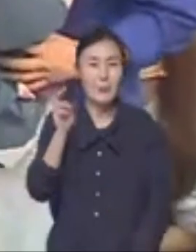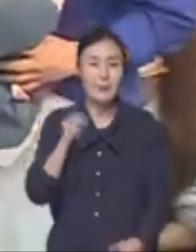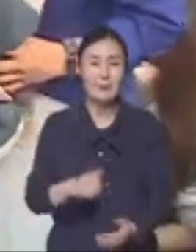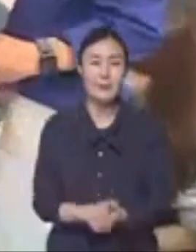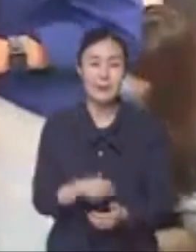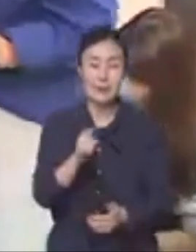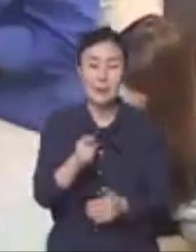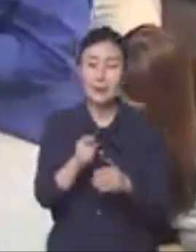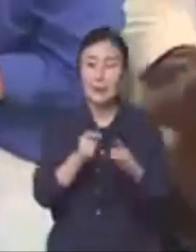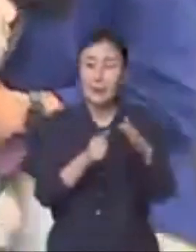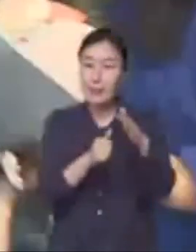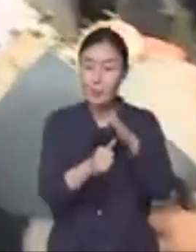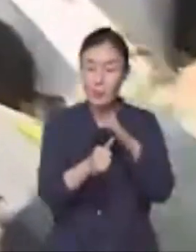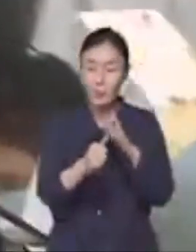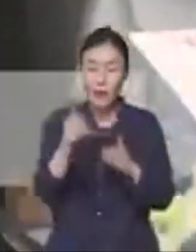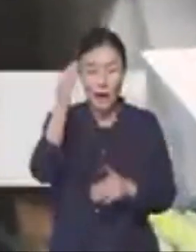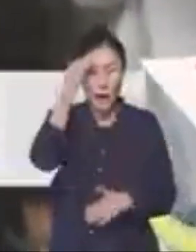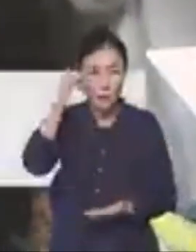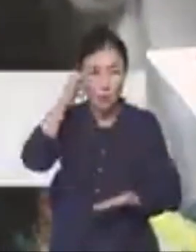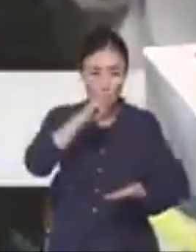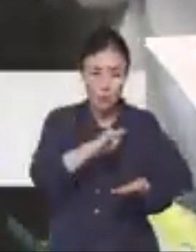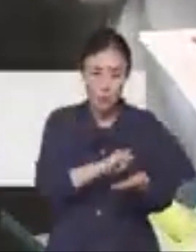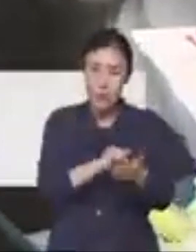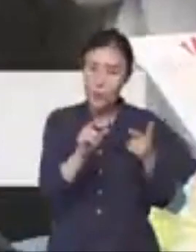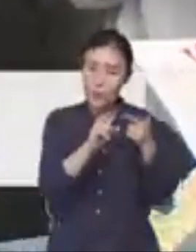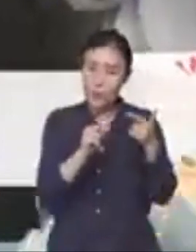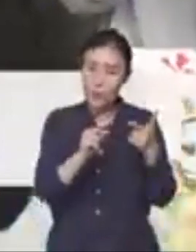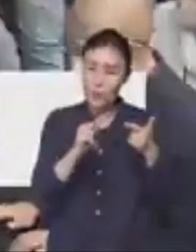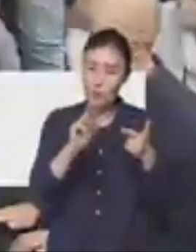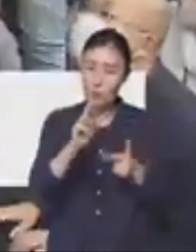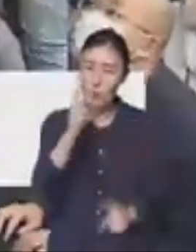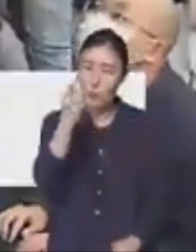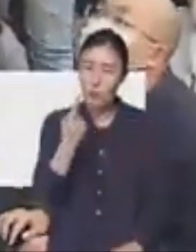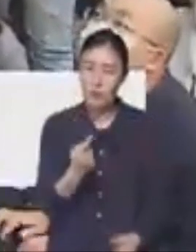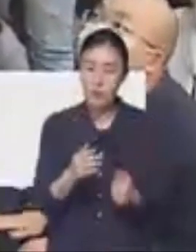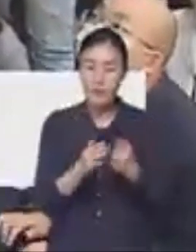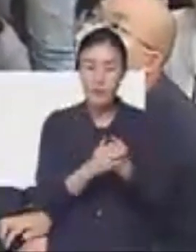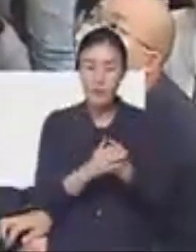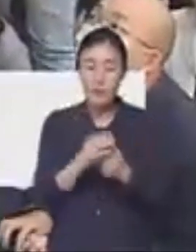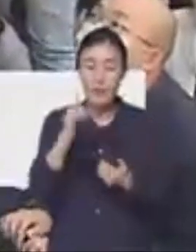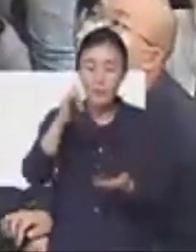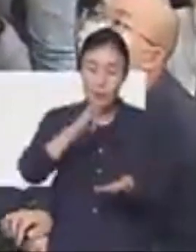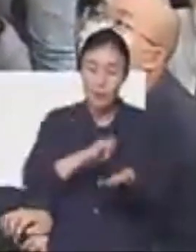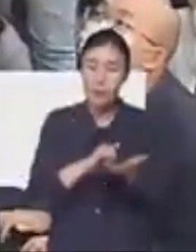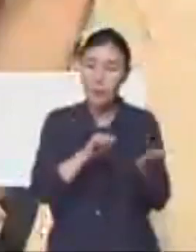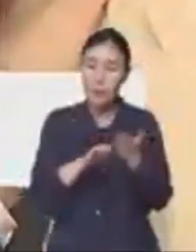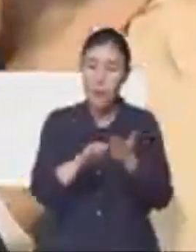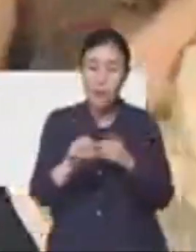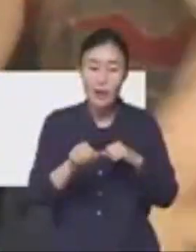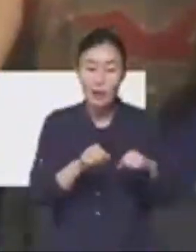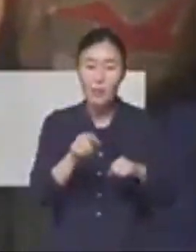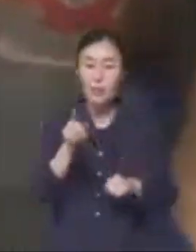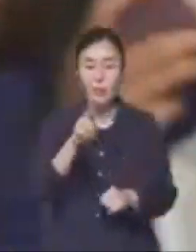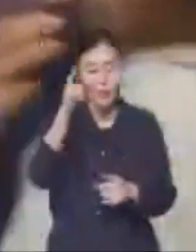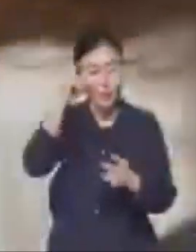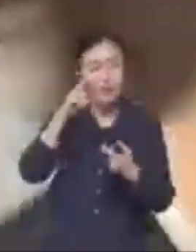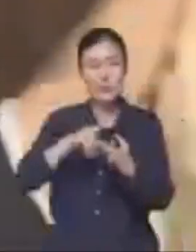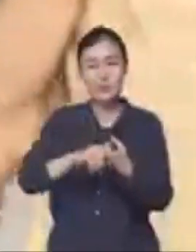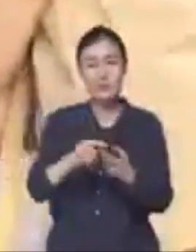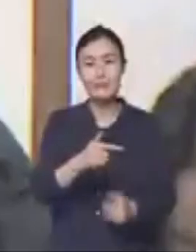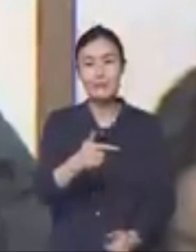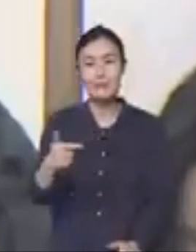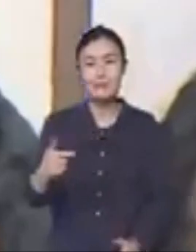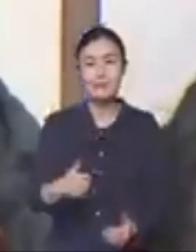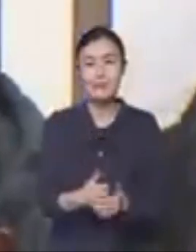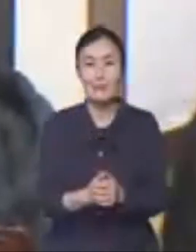이전 대표의 귀국 시점이 사실상 6월로 확정되면서 귀국 이후 행보에 뜨거운 관심이 쏟아지고 있습니다